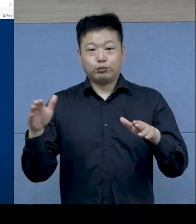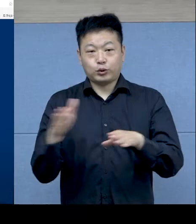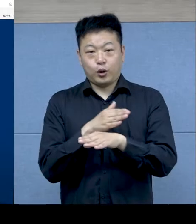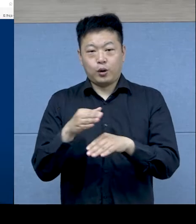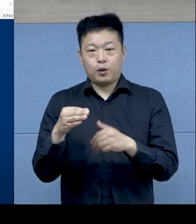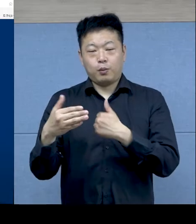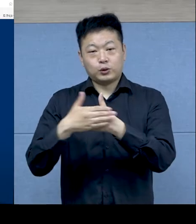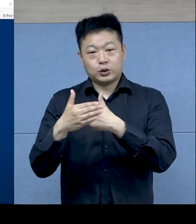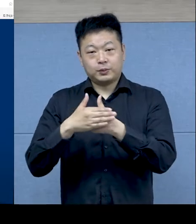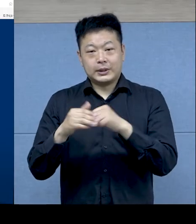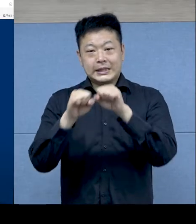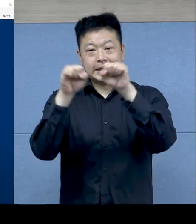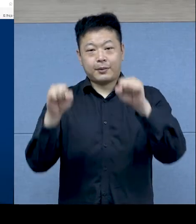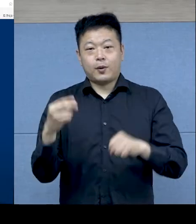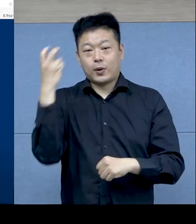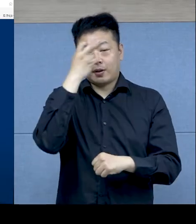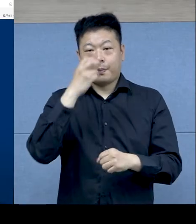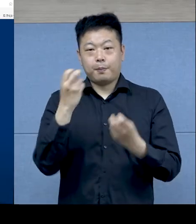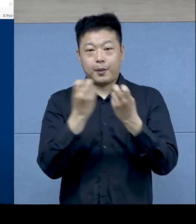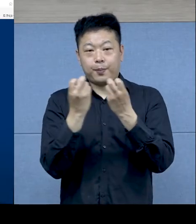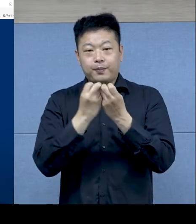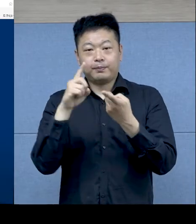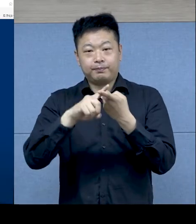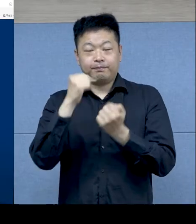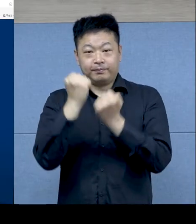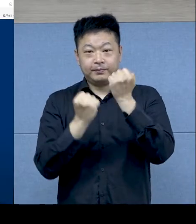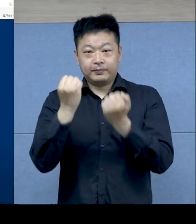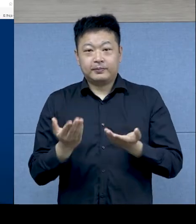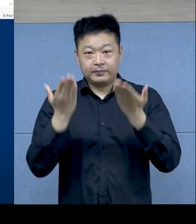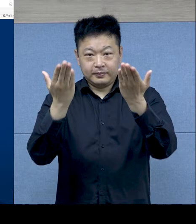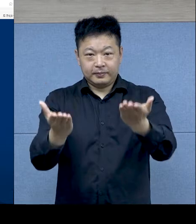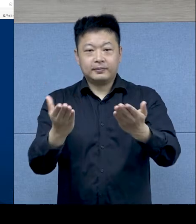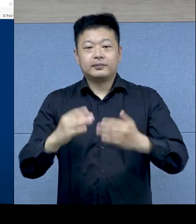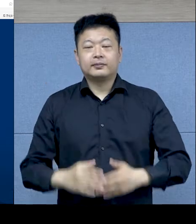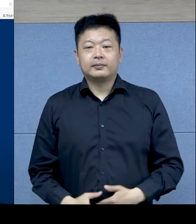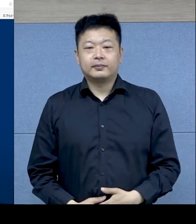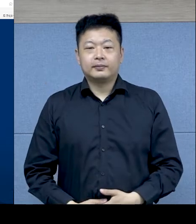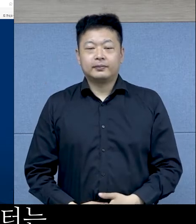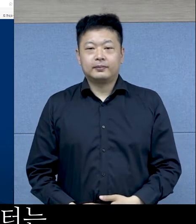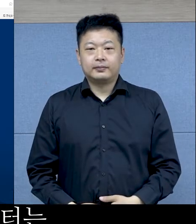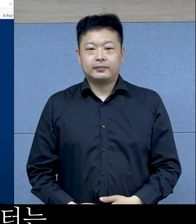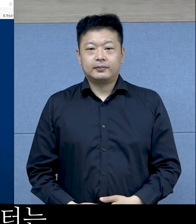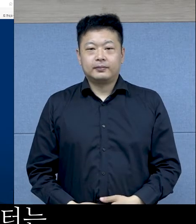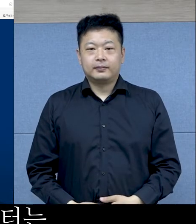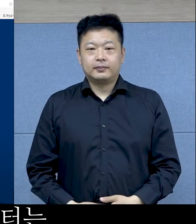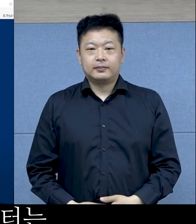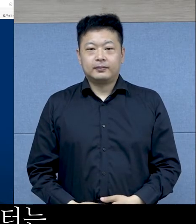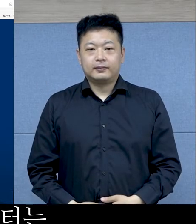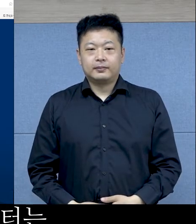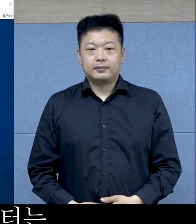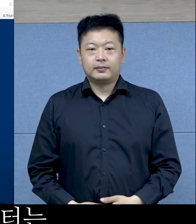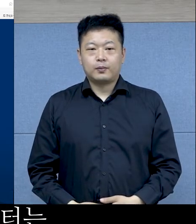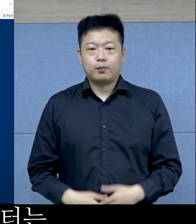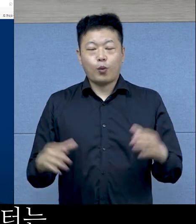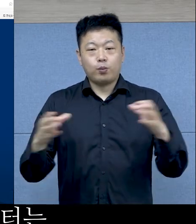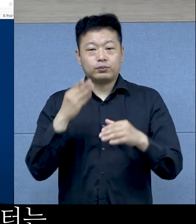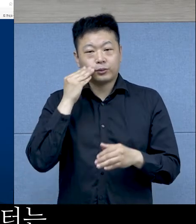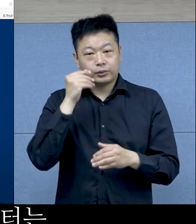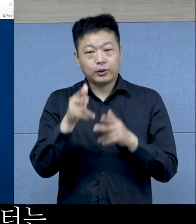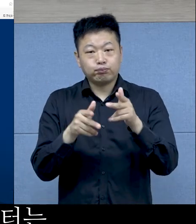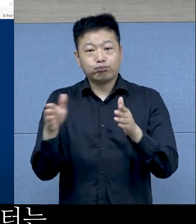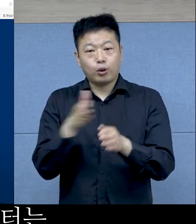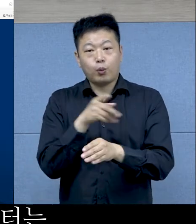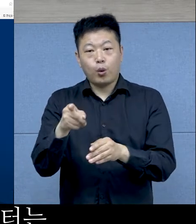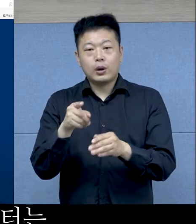네, 지금부턴 보조금 시스템 사용 방법을 안내 드리도록 하겠습니다. 모임 활성화 사업부터는